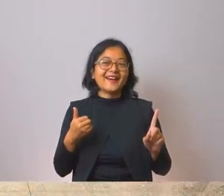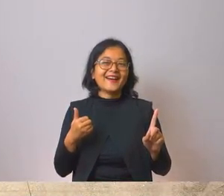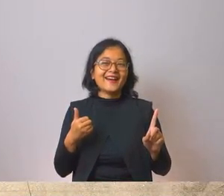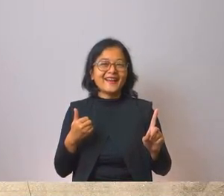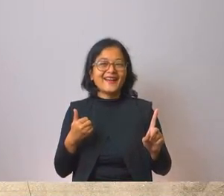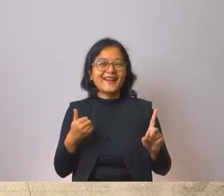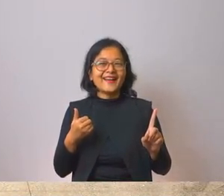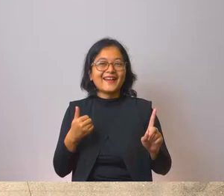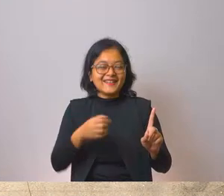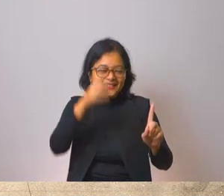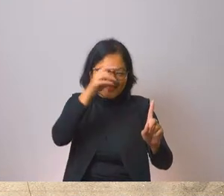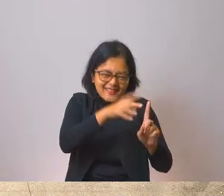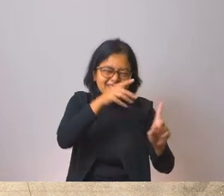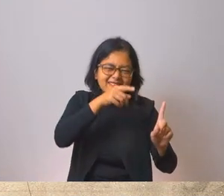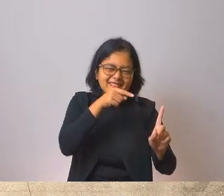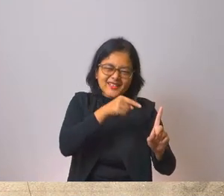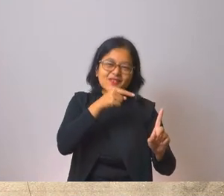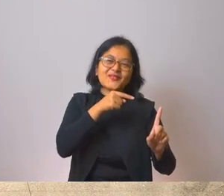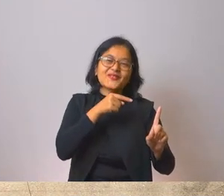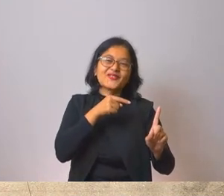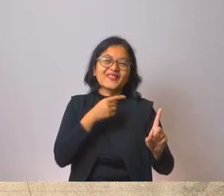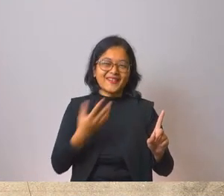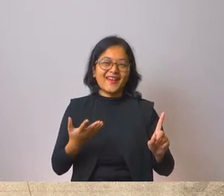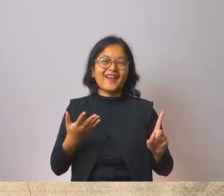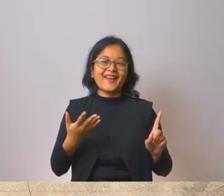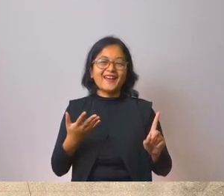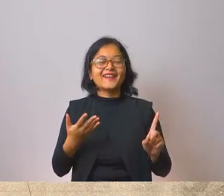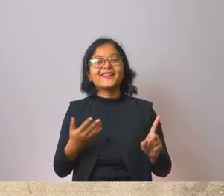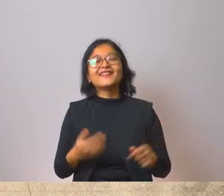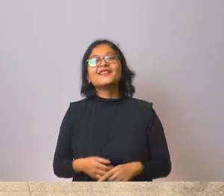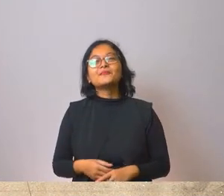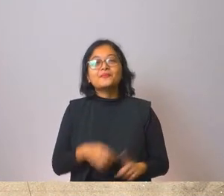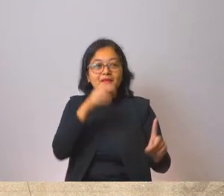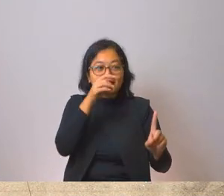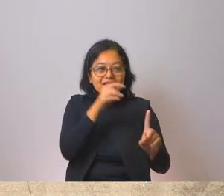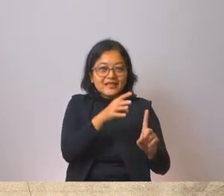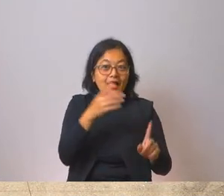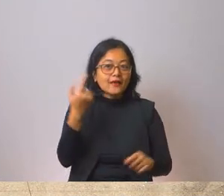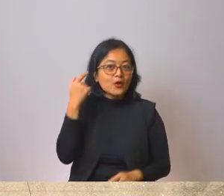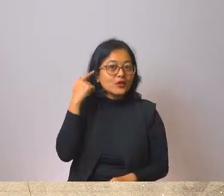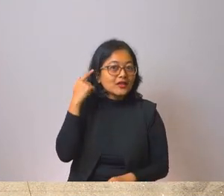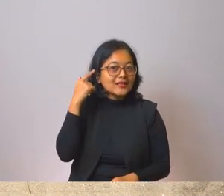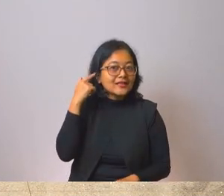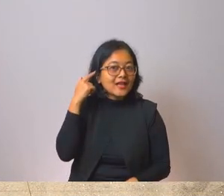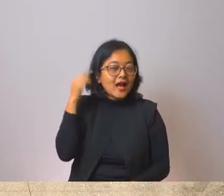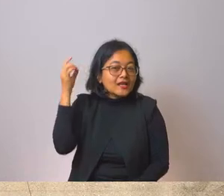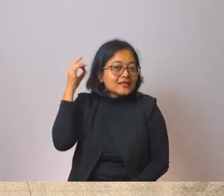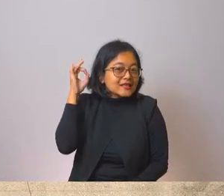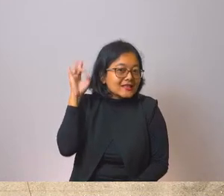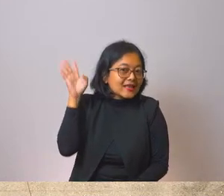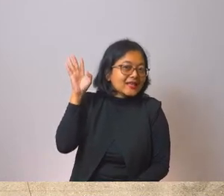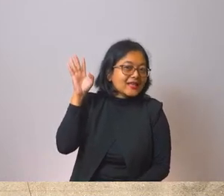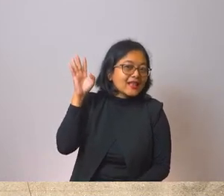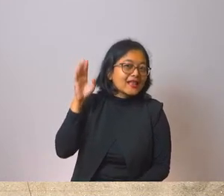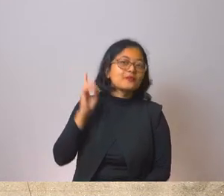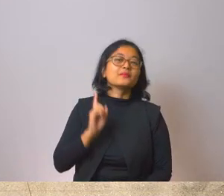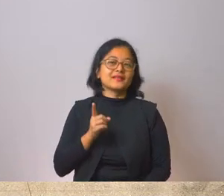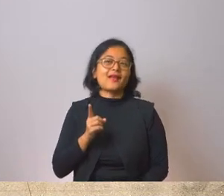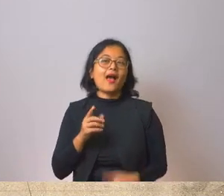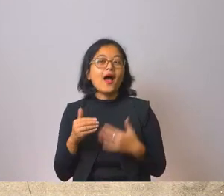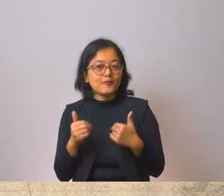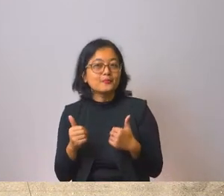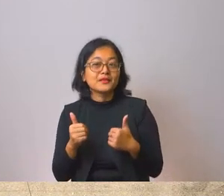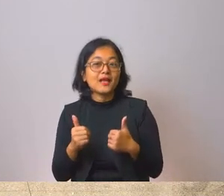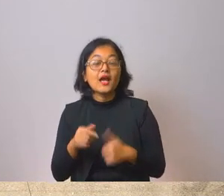Gini, dis gitu ya. Ya. Ya, menyentil telinga itu juga kekerasan fisik. Dan kadang-kadang kecemasan orang tua itu yang